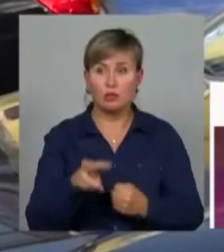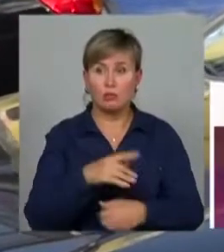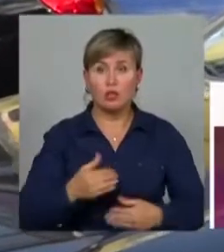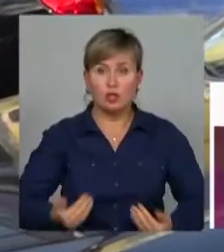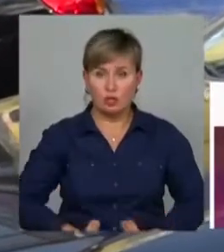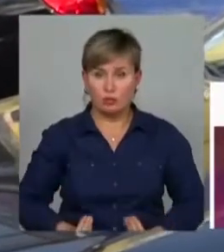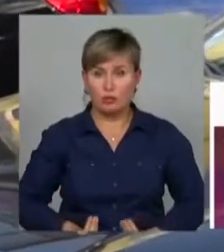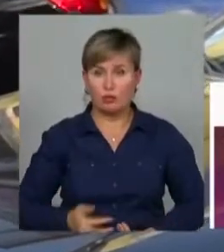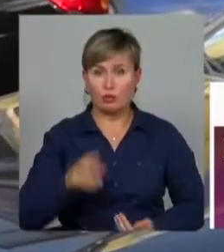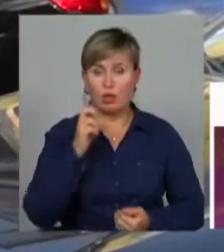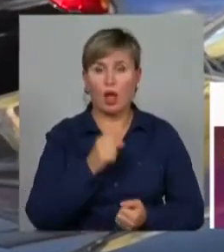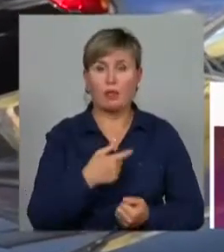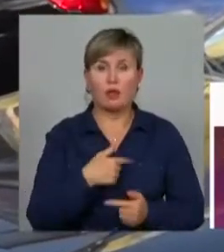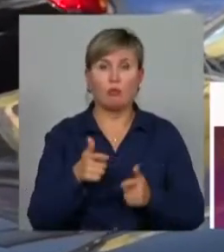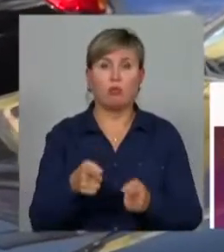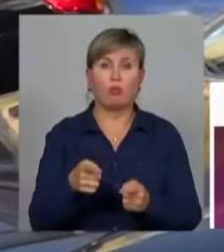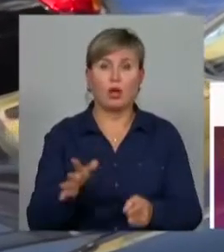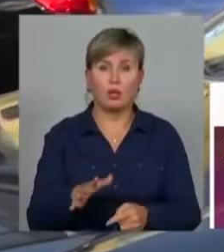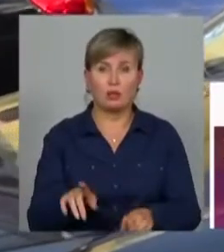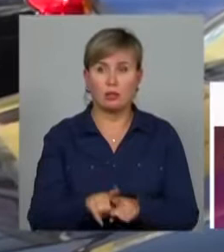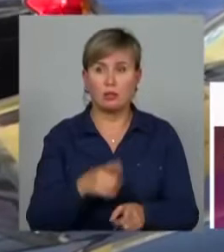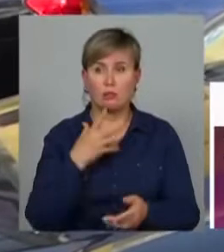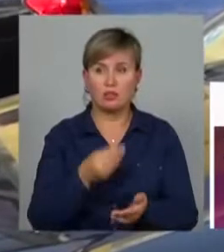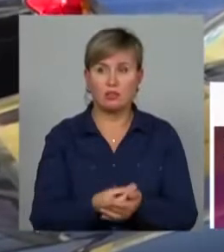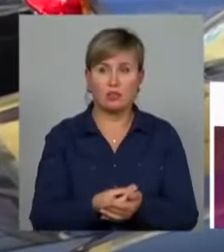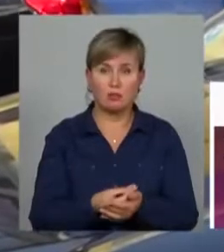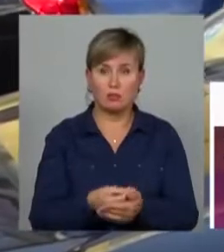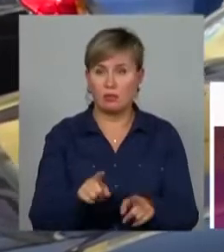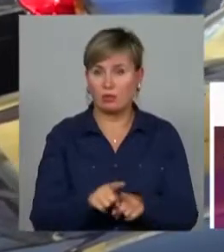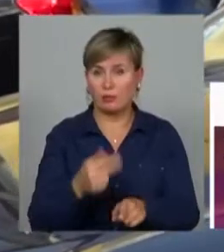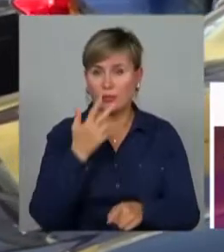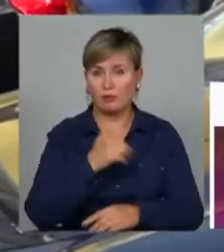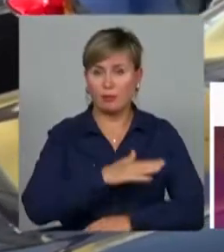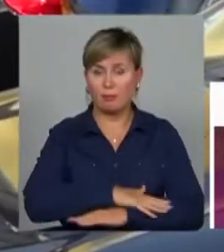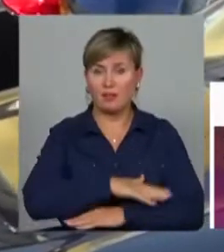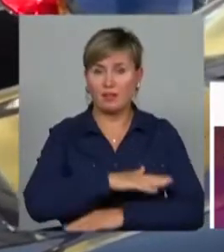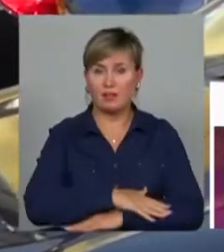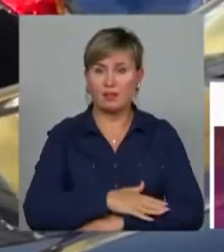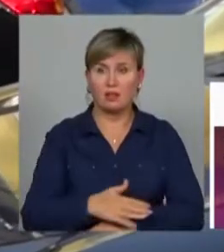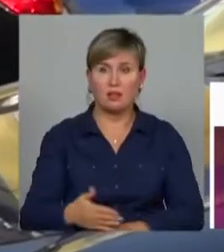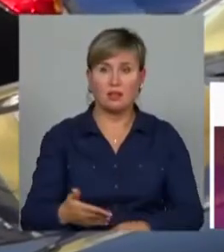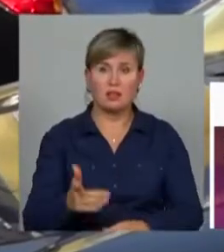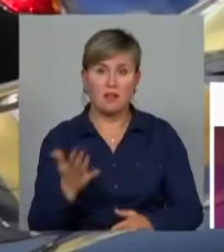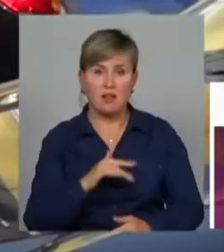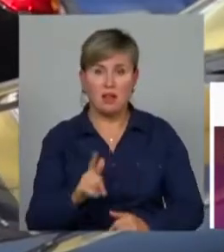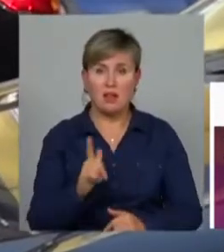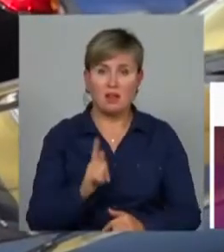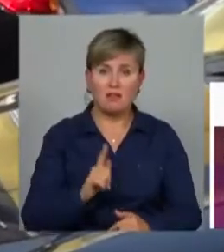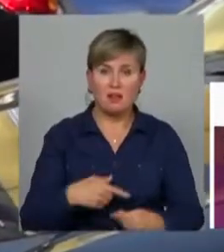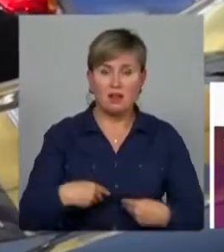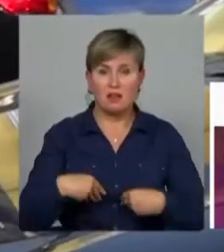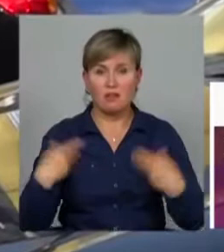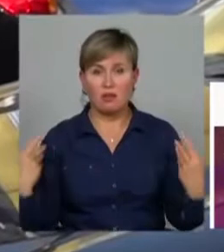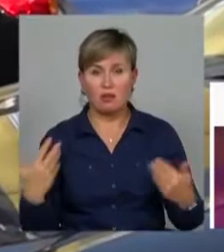правовом государстве, а не пугать нас. А такими своими они замашками, мне кажется, таким своим поведением, раз на раз, давая форму сниму,